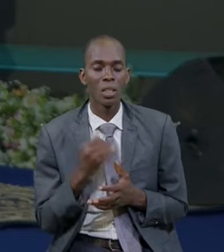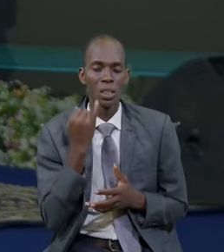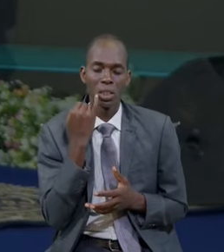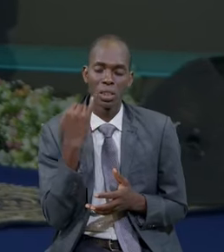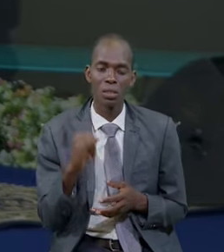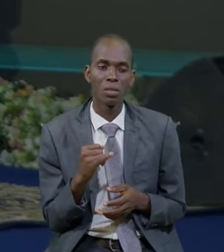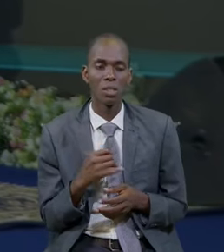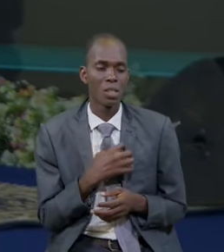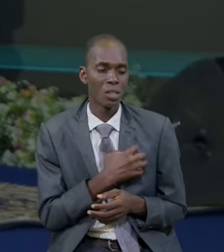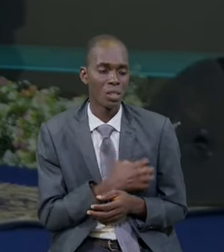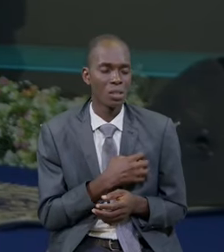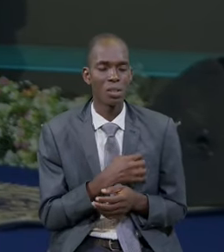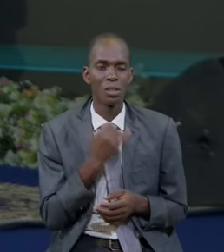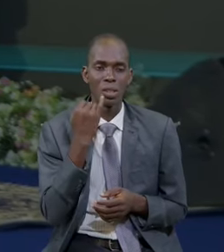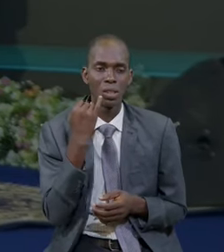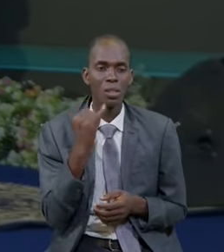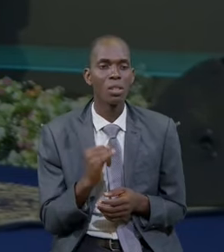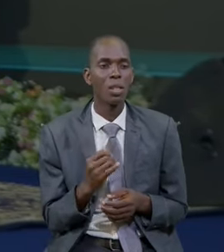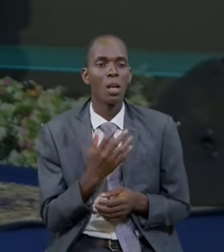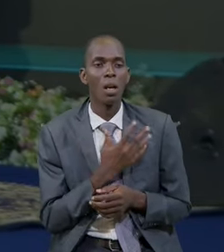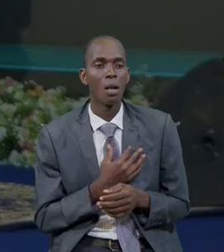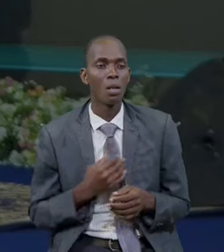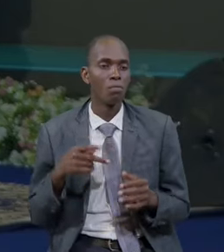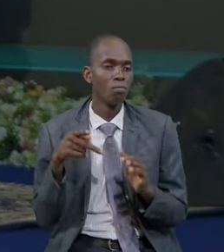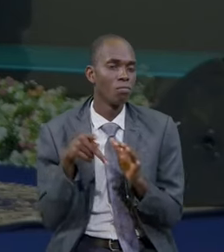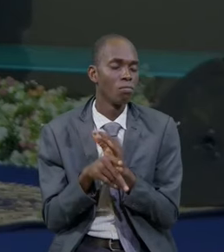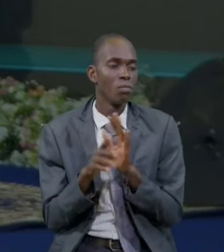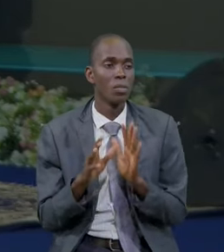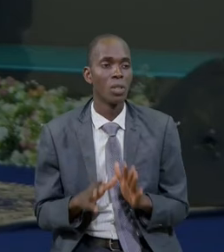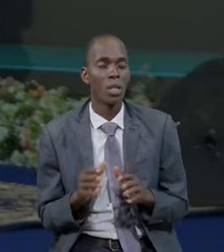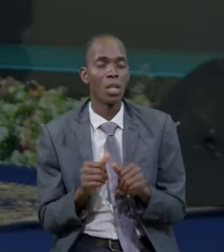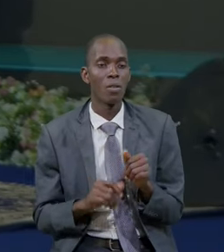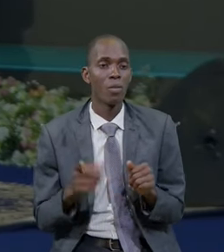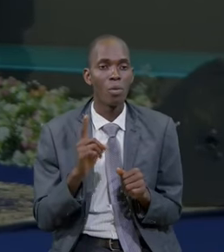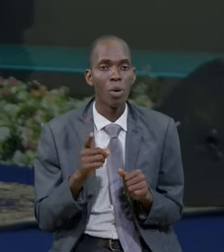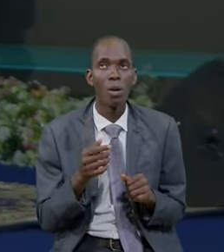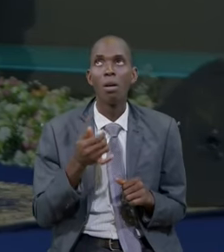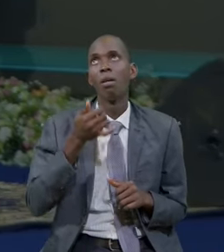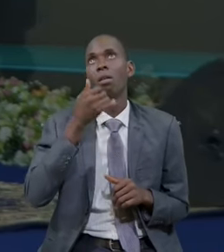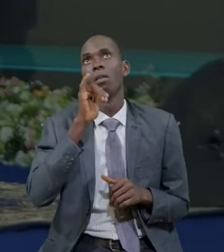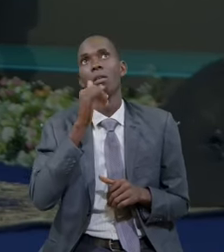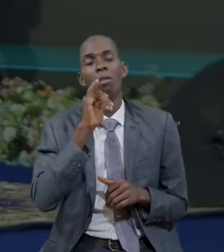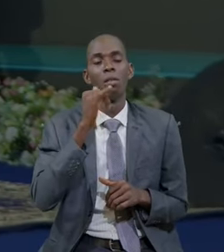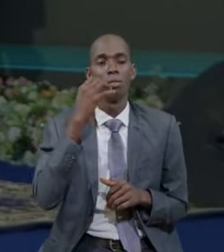Ça, c'est partout. Les meurtres, c'est partout. L'ivrognerie, ça, c'est partout.